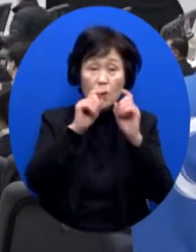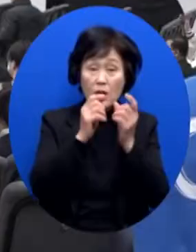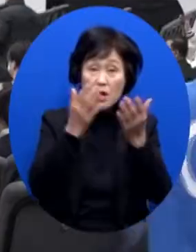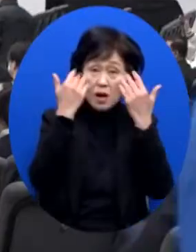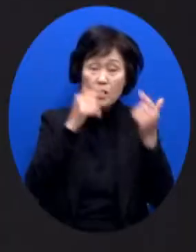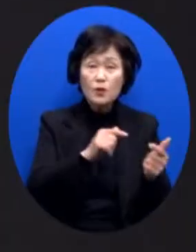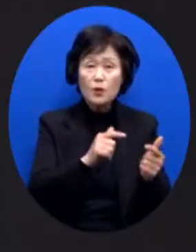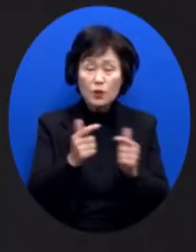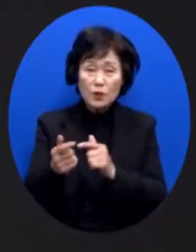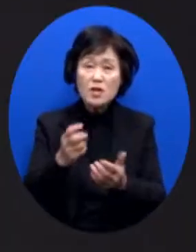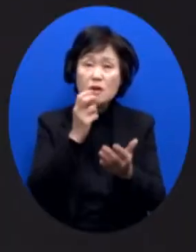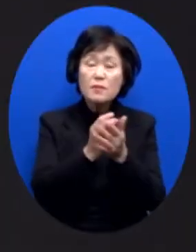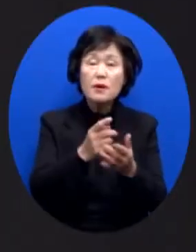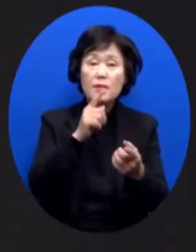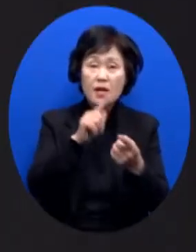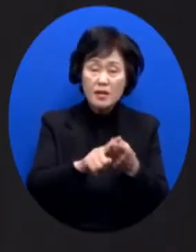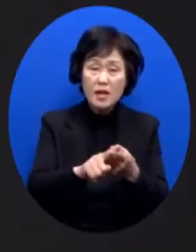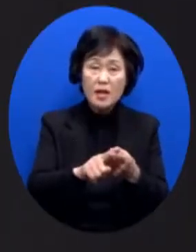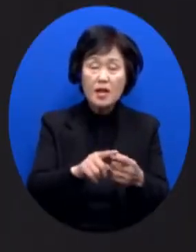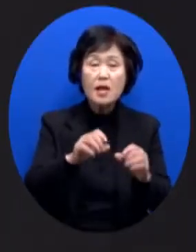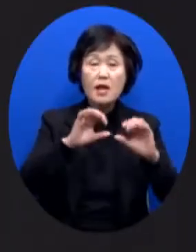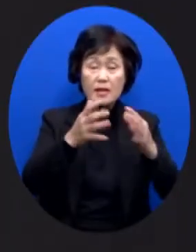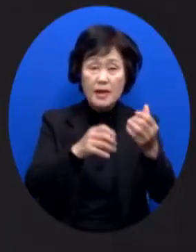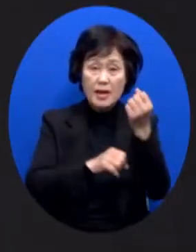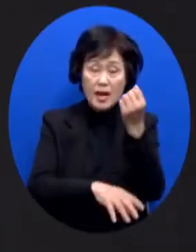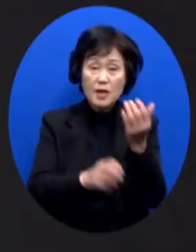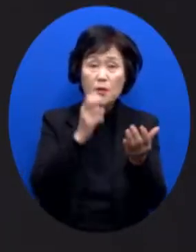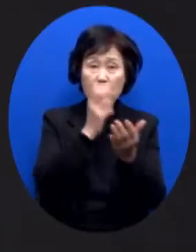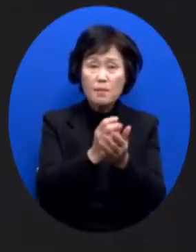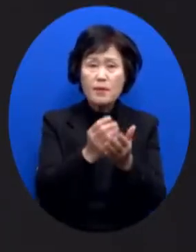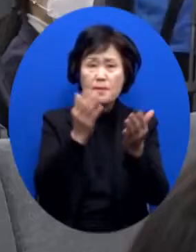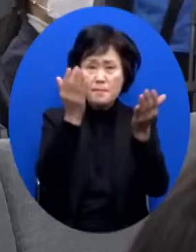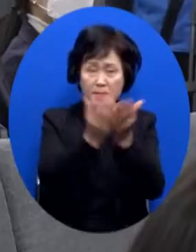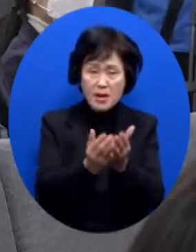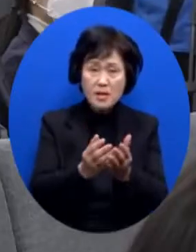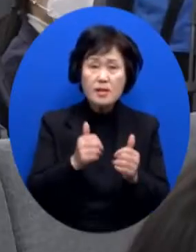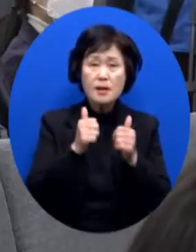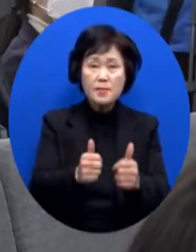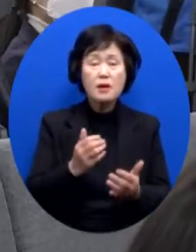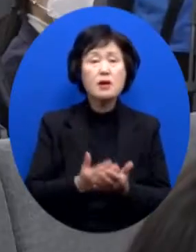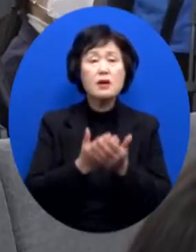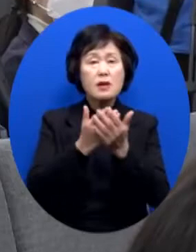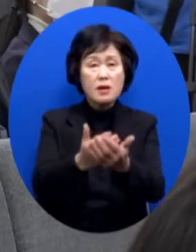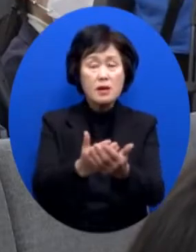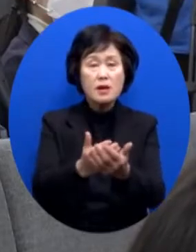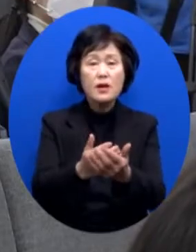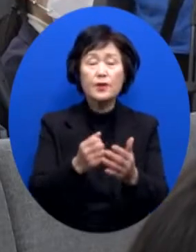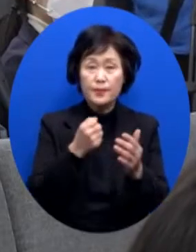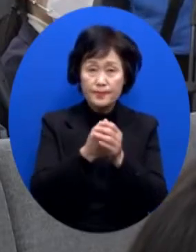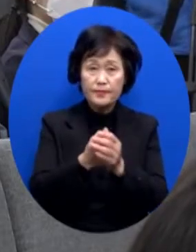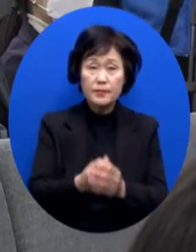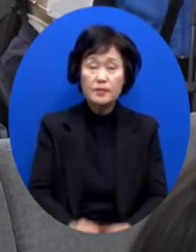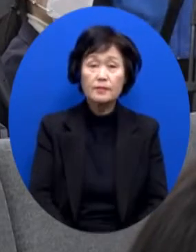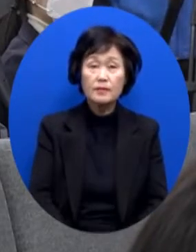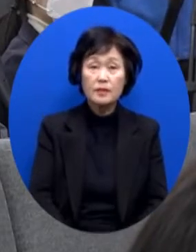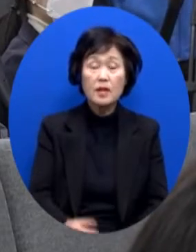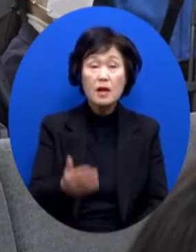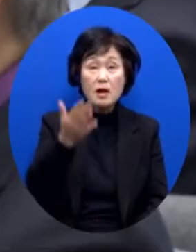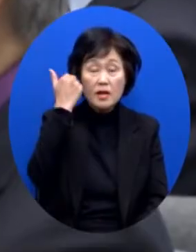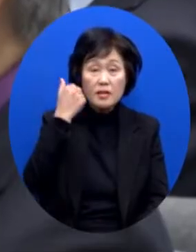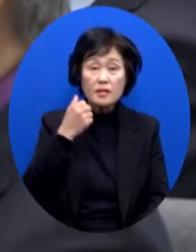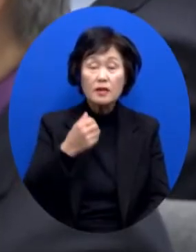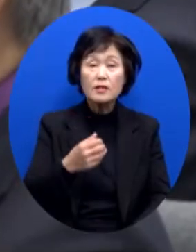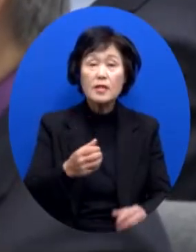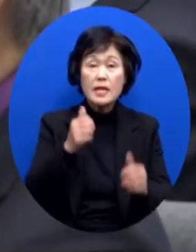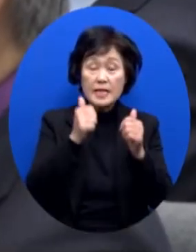개정안에 대한 헌법 쏘 회 이달 안에 재개하기로 했습니다 이정미 안창호 전 헌법재판관